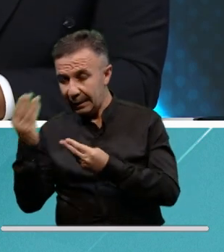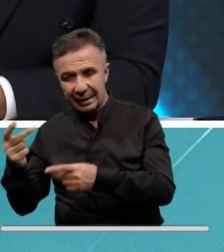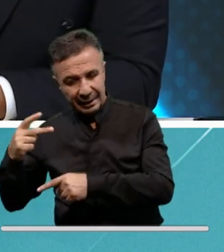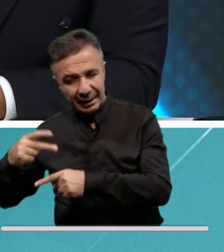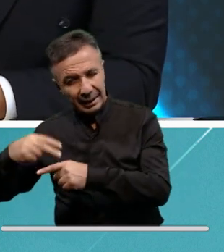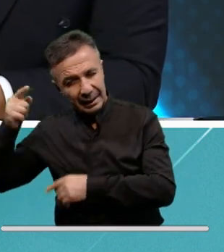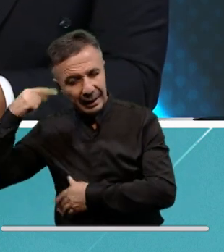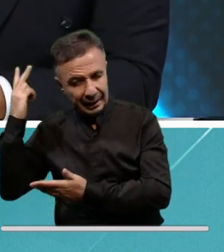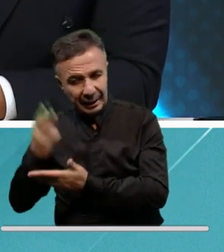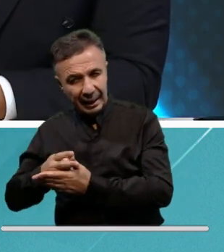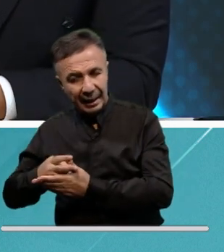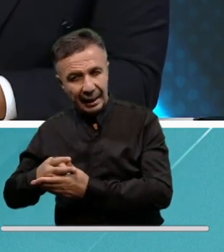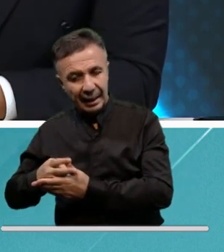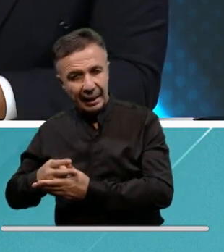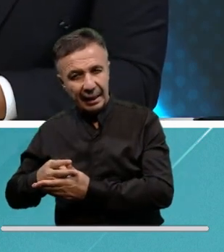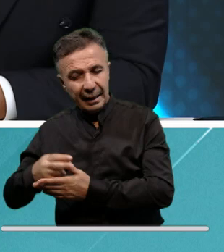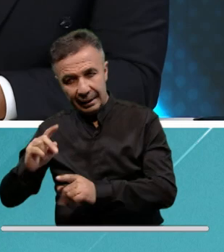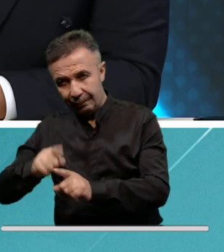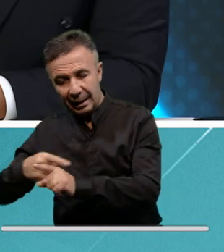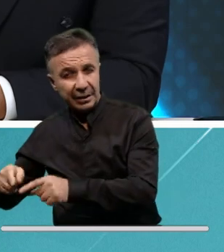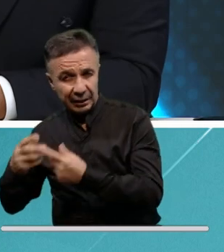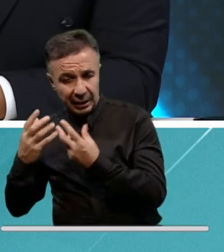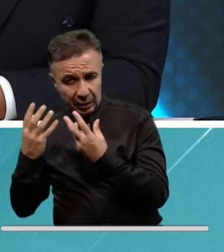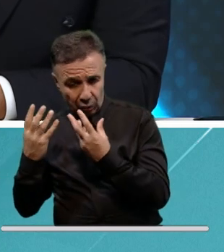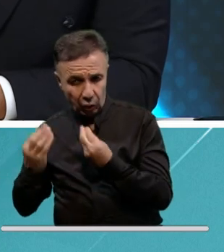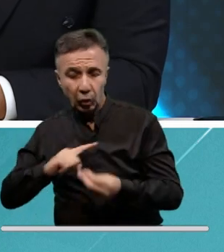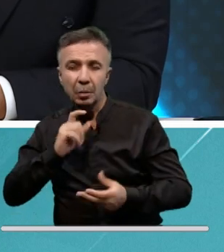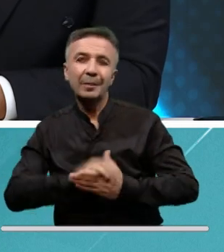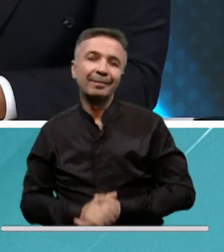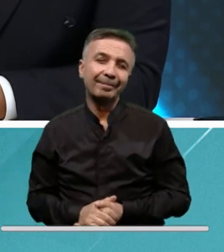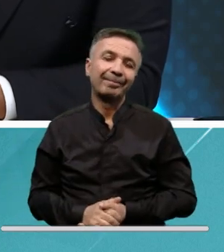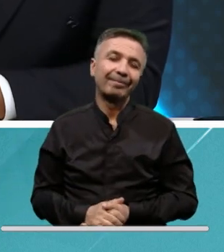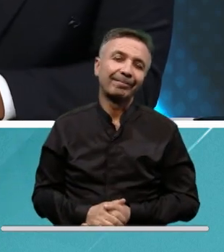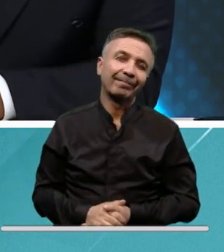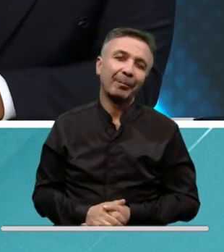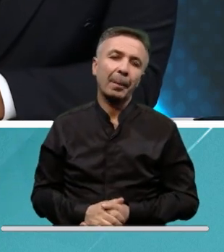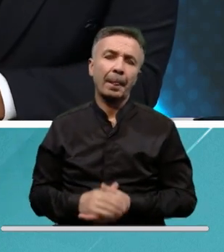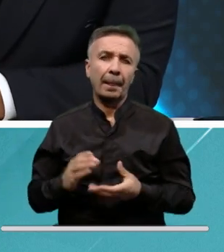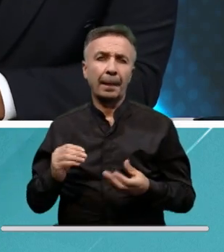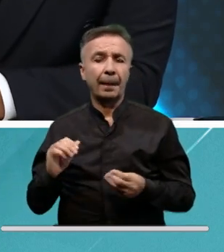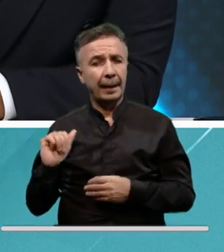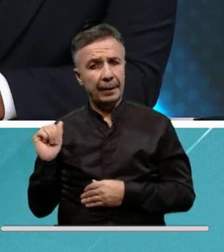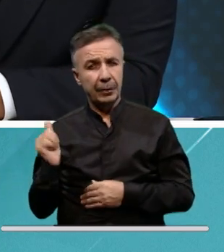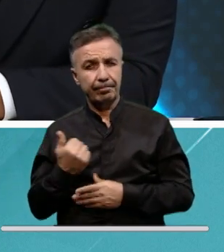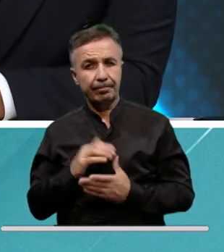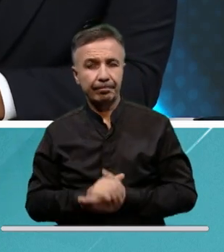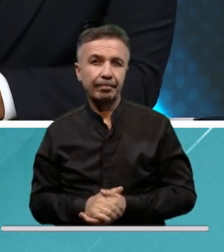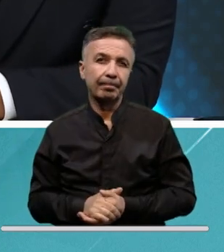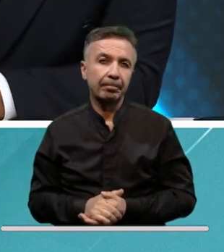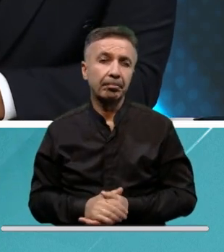konu hakkında hocamız ne söyler cevaplandırırım sevinirim diye de not etmiş çok muhterem hocam Eee Tabii ki